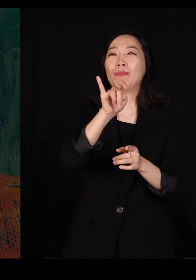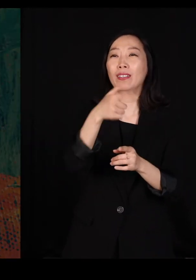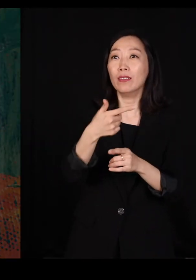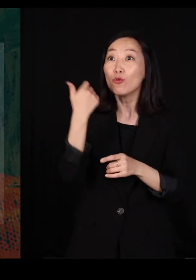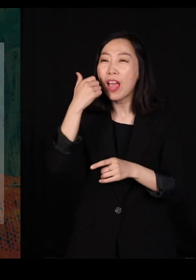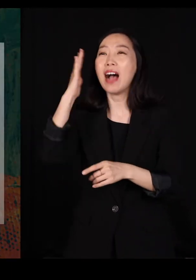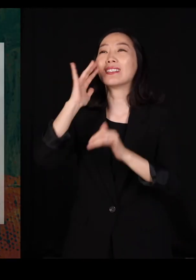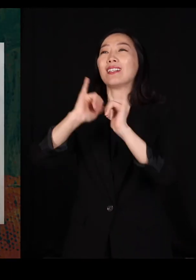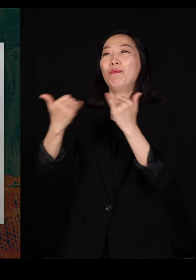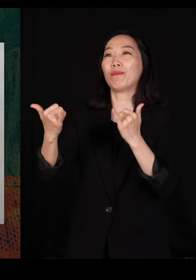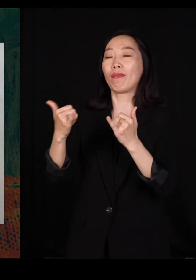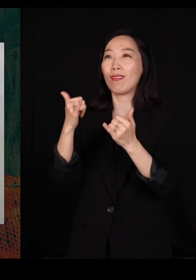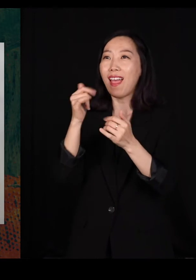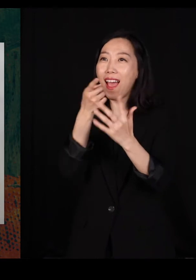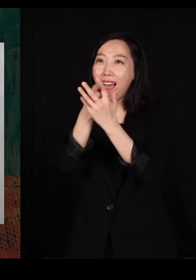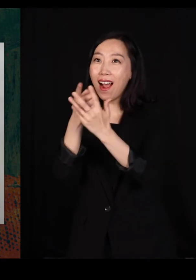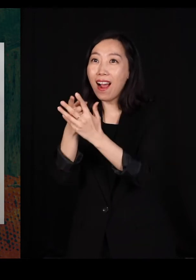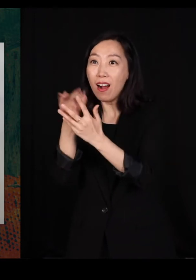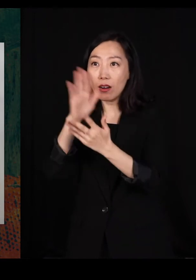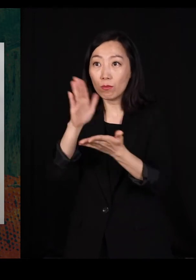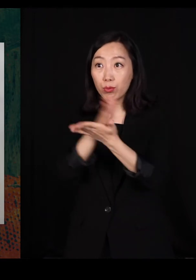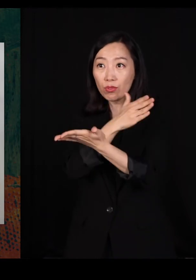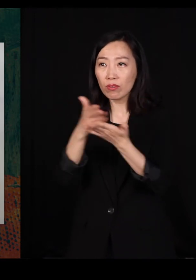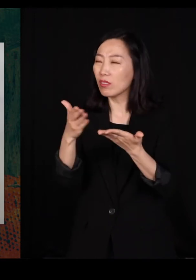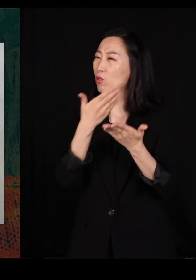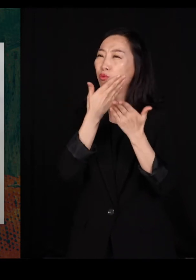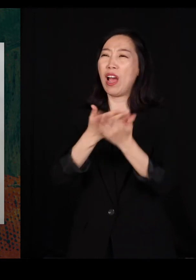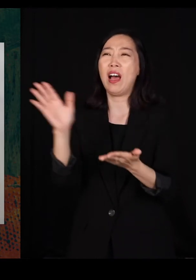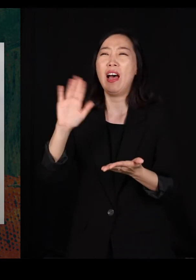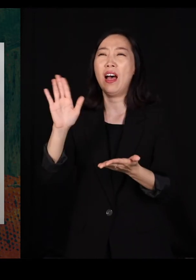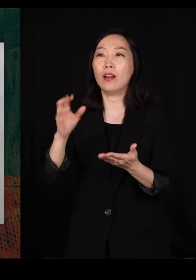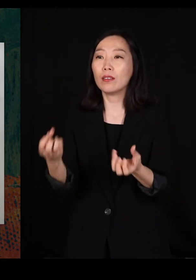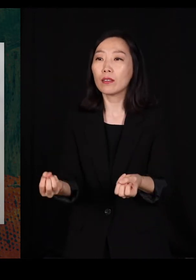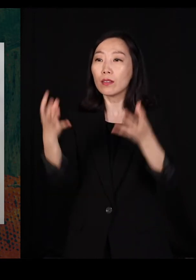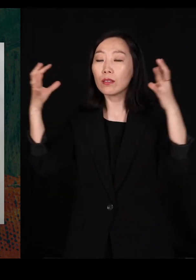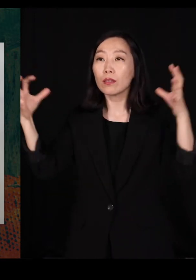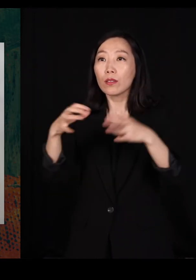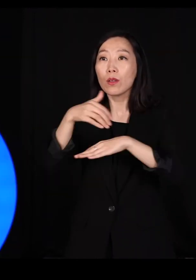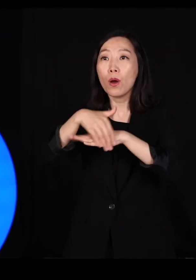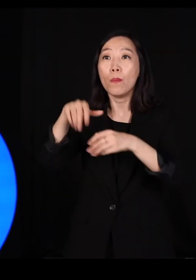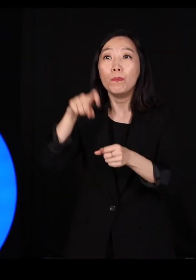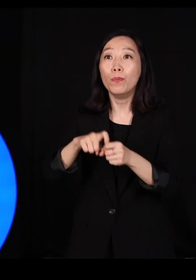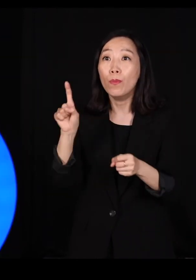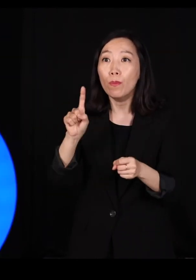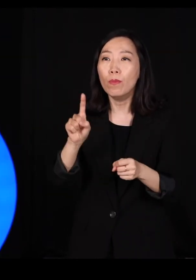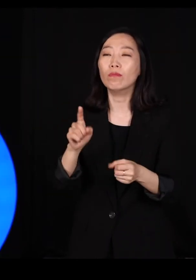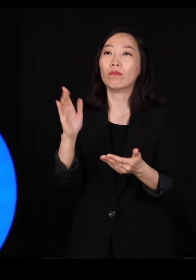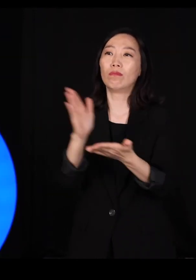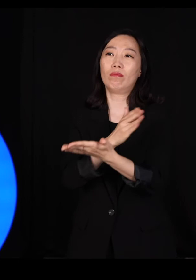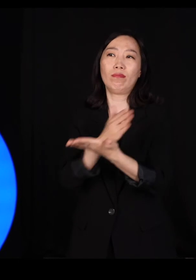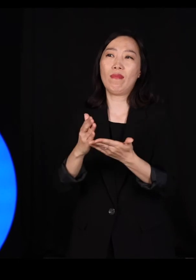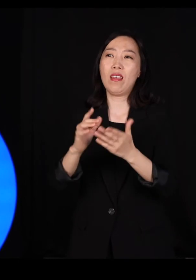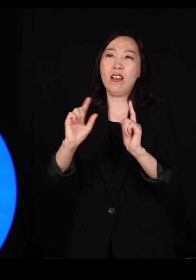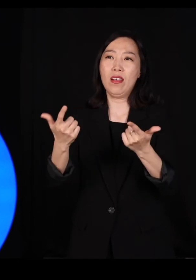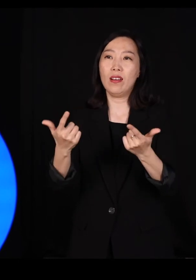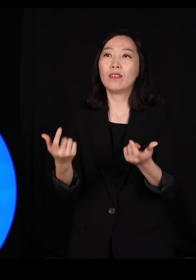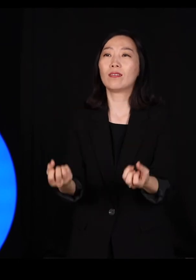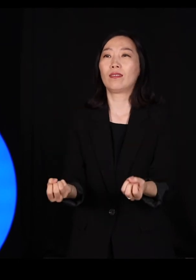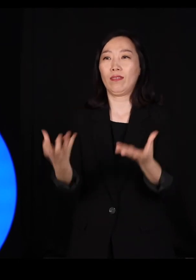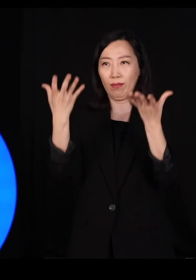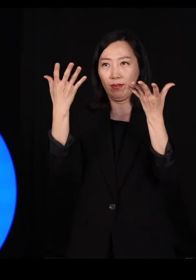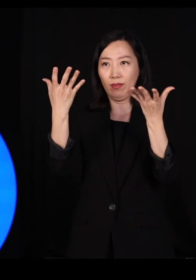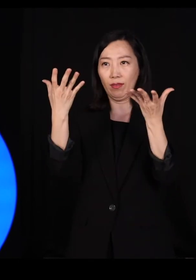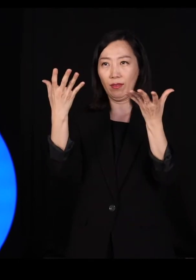분명히 알 겁니다. 근데 그 구분은 중요하지 않지요. 이 행사를